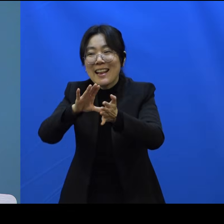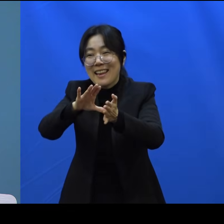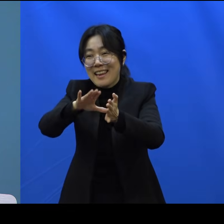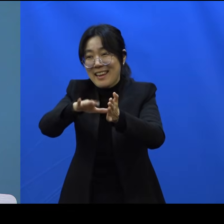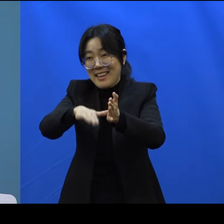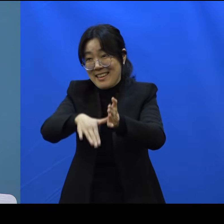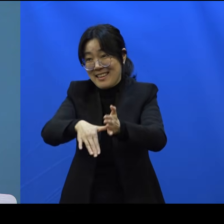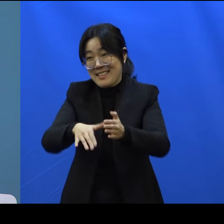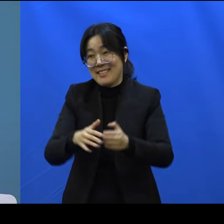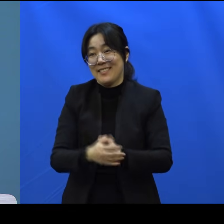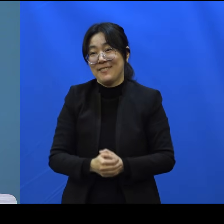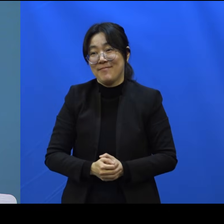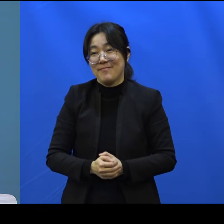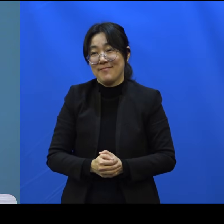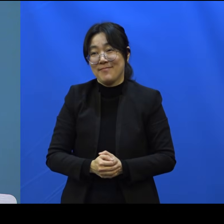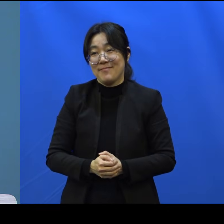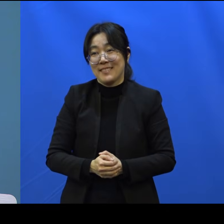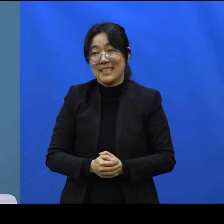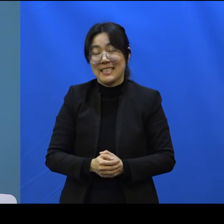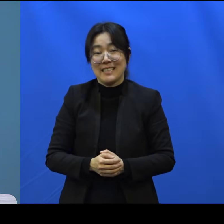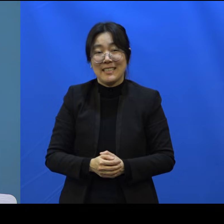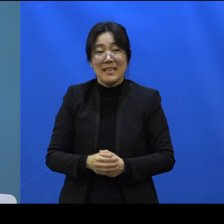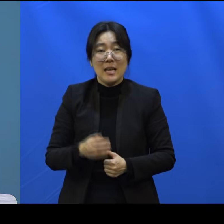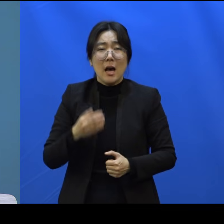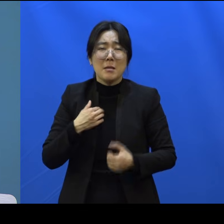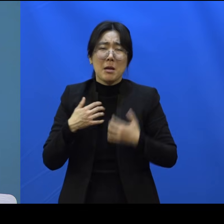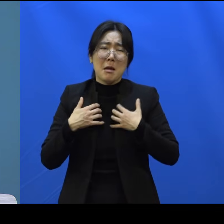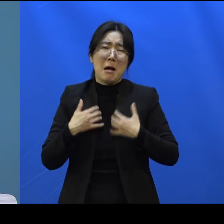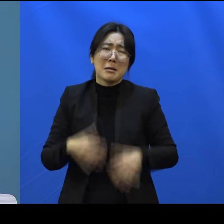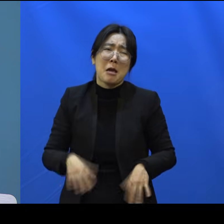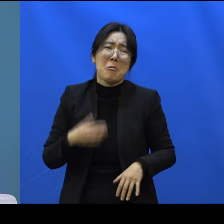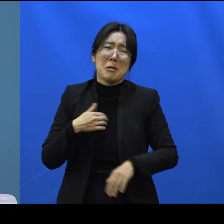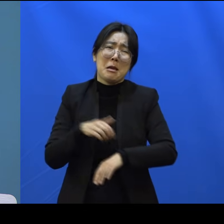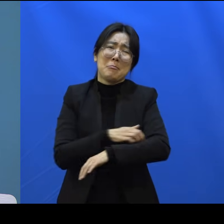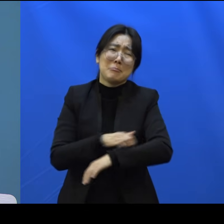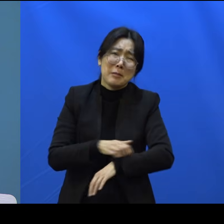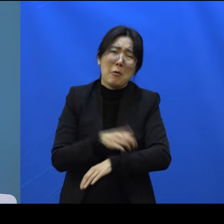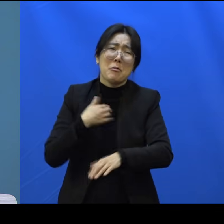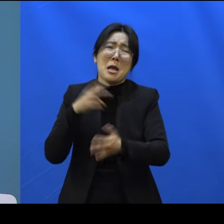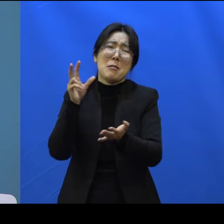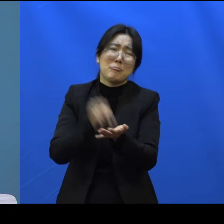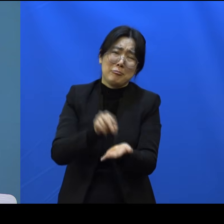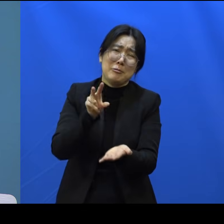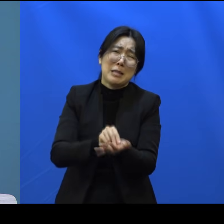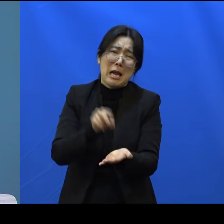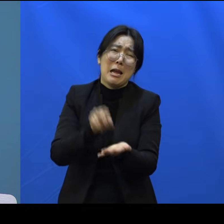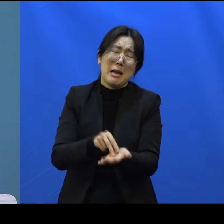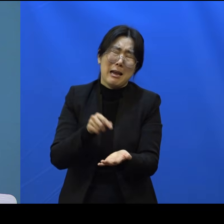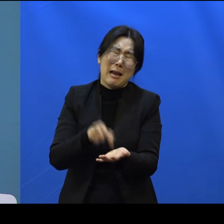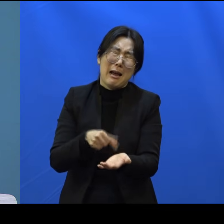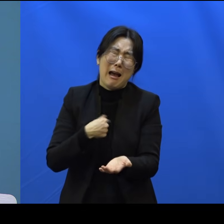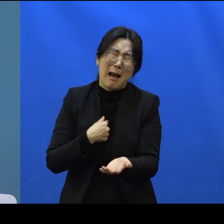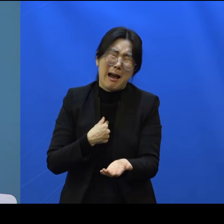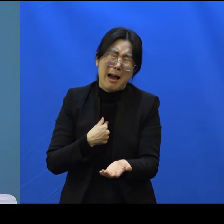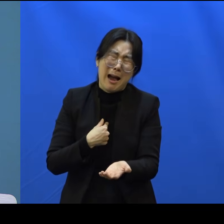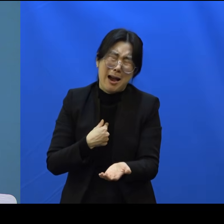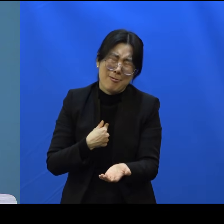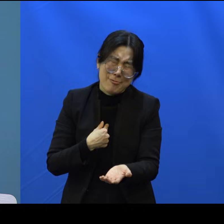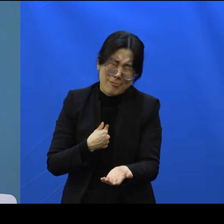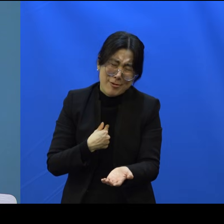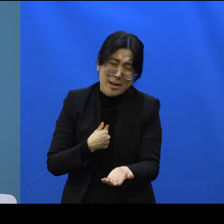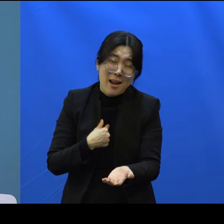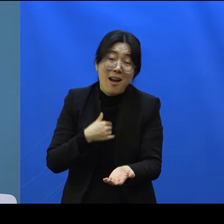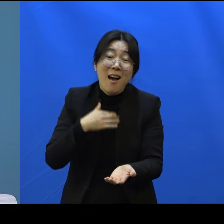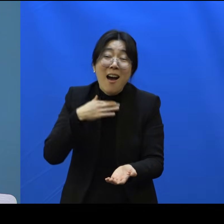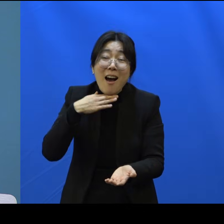그때 우리의 약함은 도리어 자랑거리로 바뀌죠. 희한하게 나에게는 좋은 이야기가 아니었어요. 아픈 이야기였어요. 그런데 하나님이